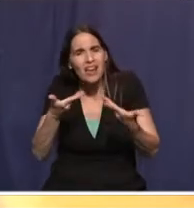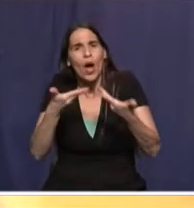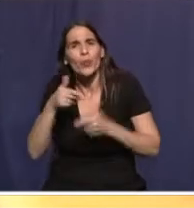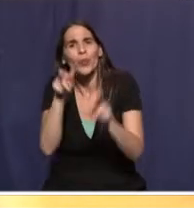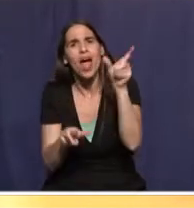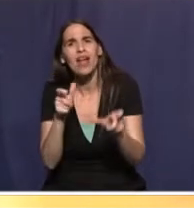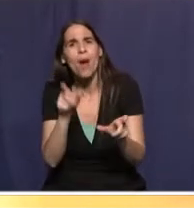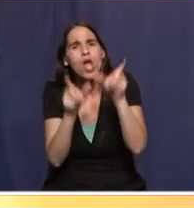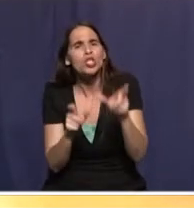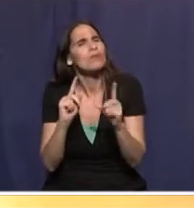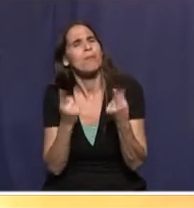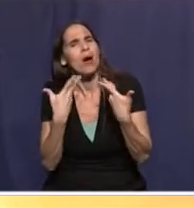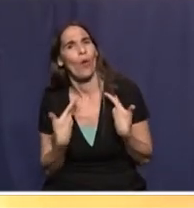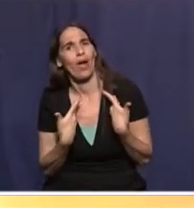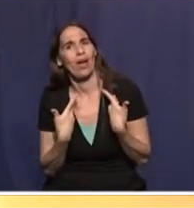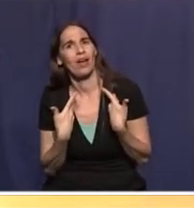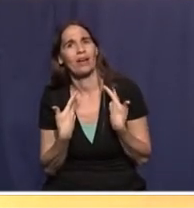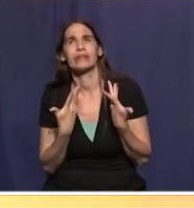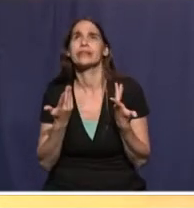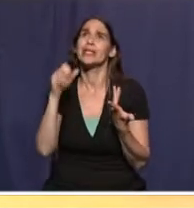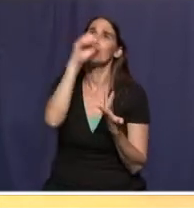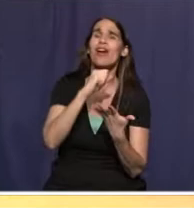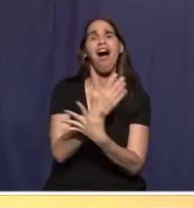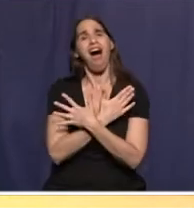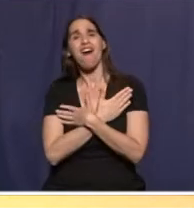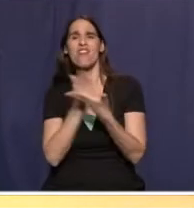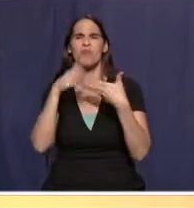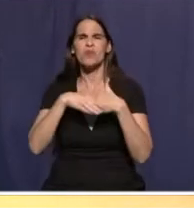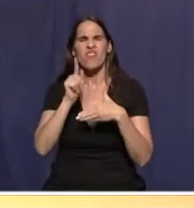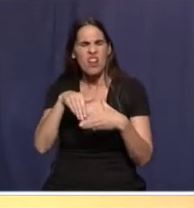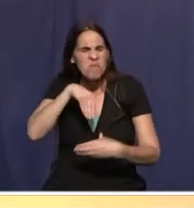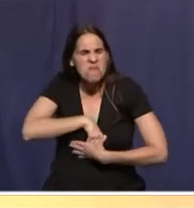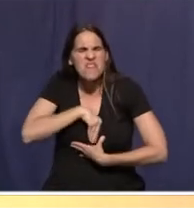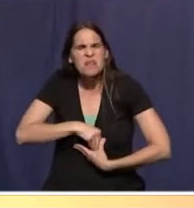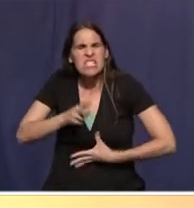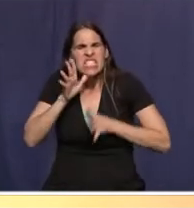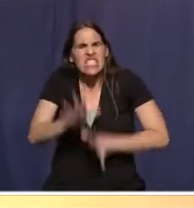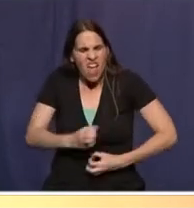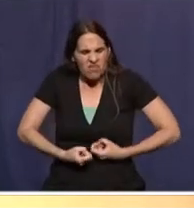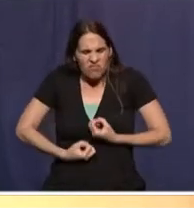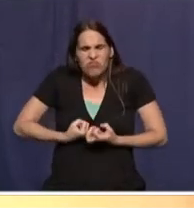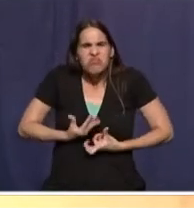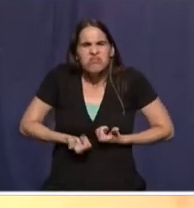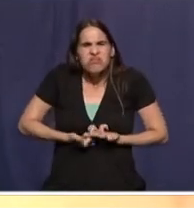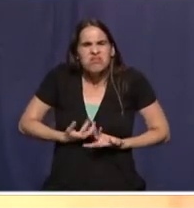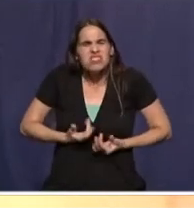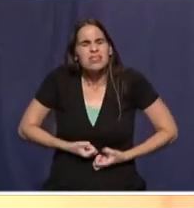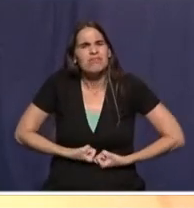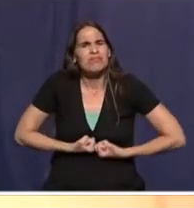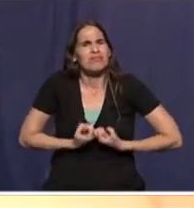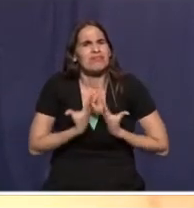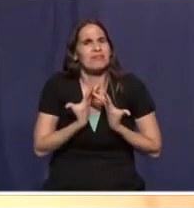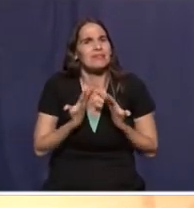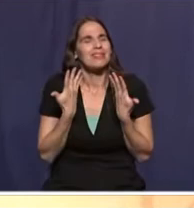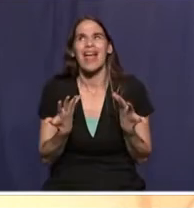כאנשים? עד מתי נמשיך לשיר על אהבה ופיוס כשהשנאה מבעבעת בתוך עמנו מאיימת על קיומנו? עד מתי